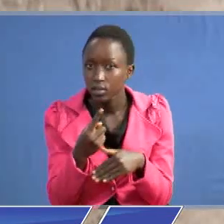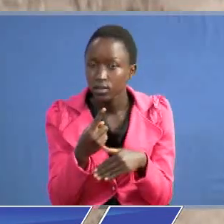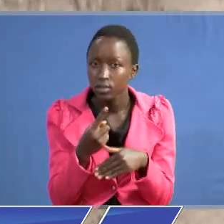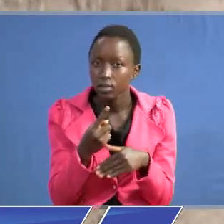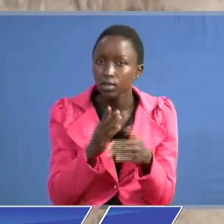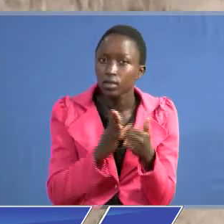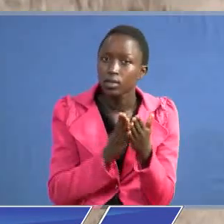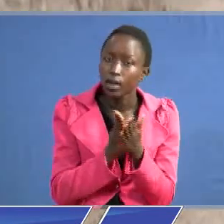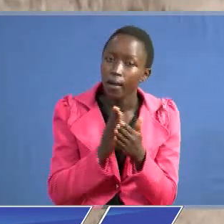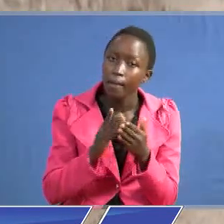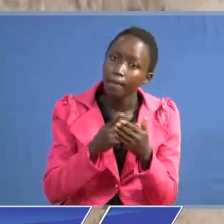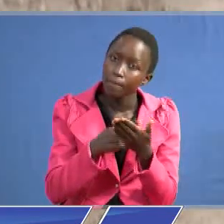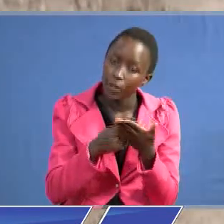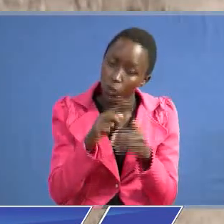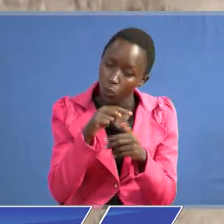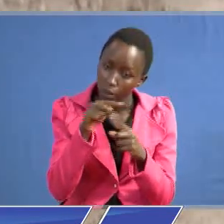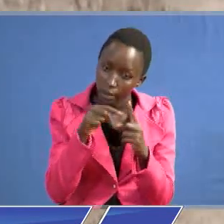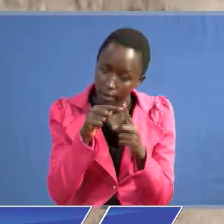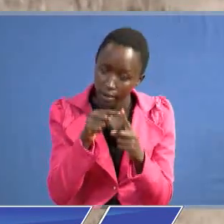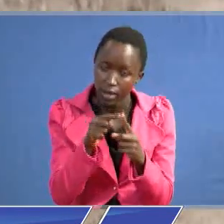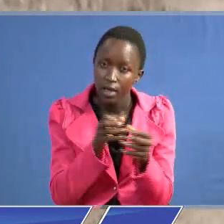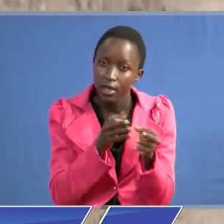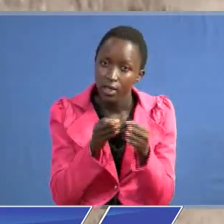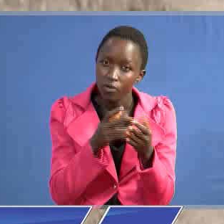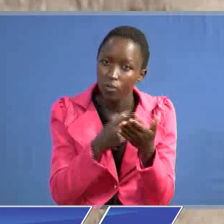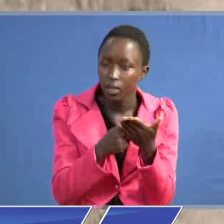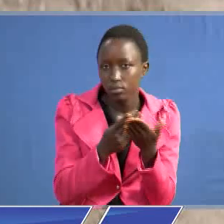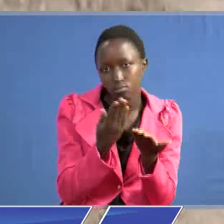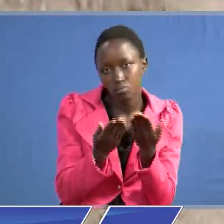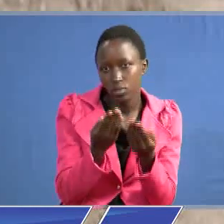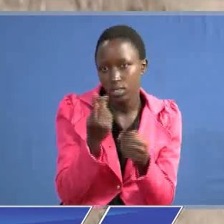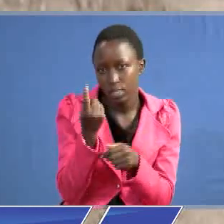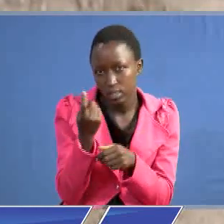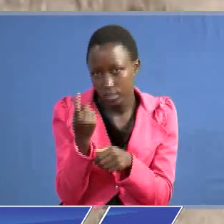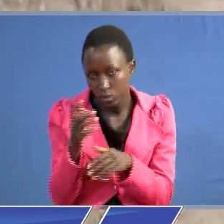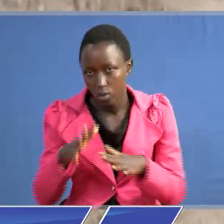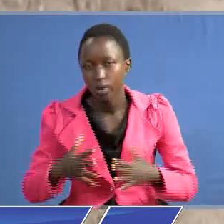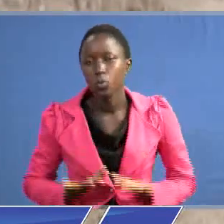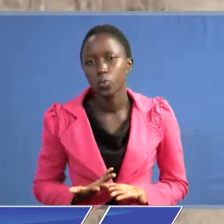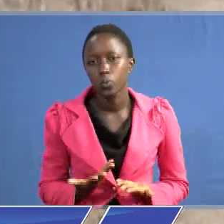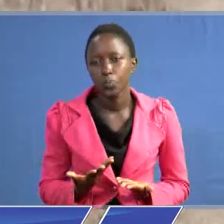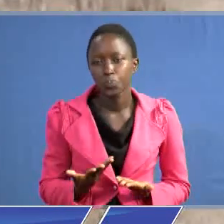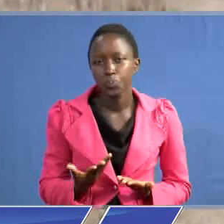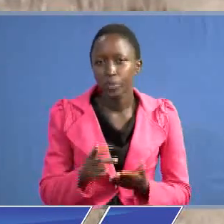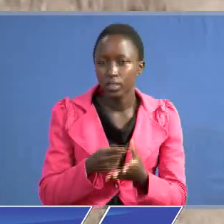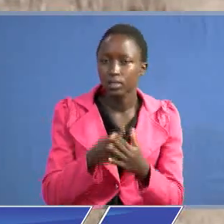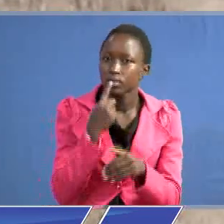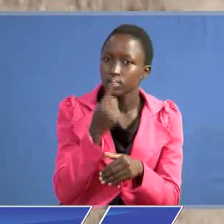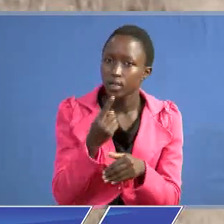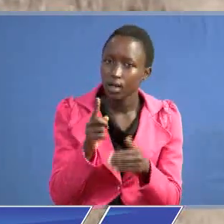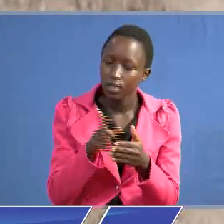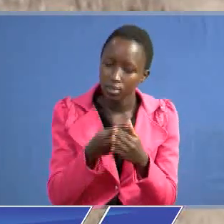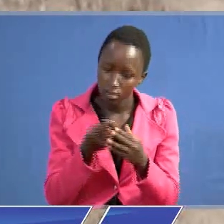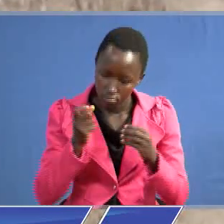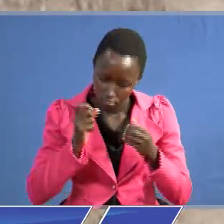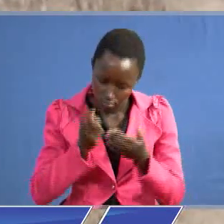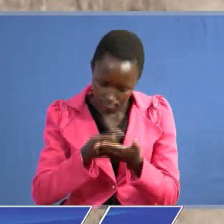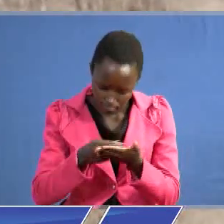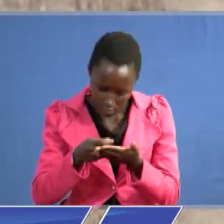haki utanilipa lini? Ama ulipe kidogo kidogo na mna gani? Mnasema na